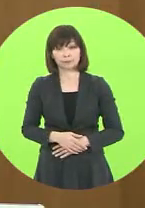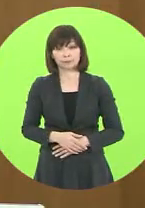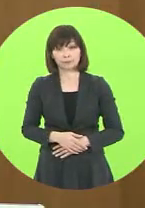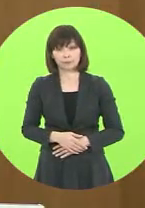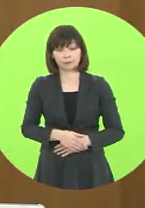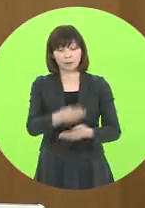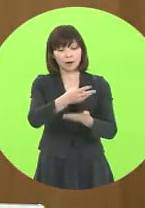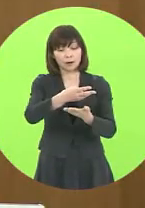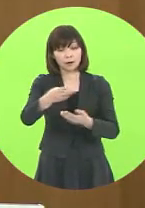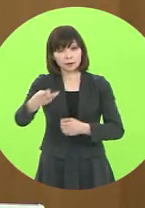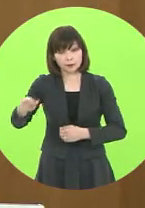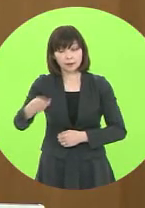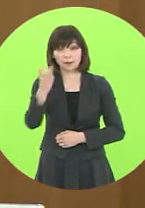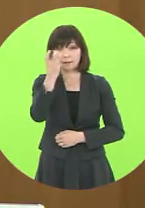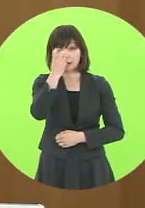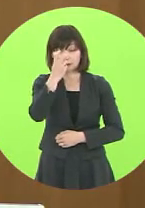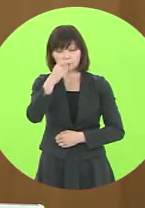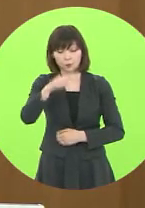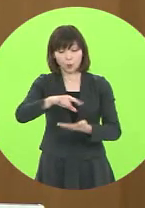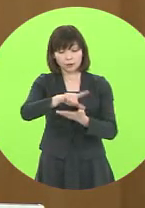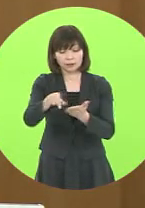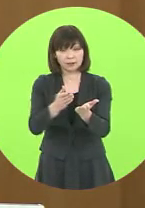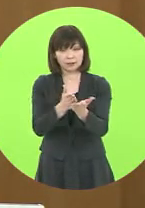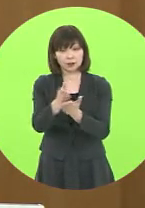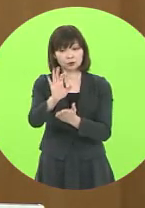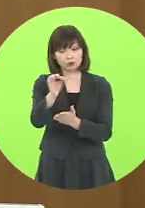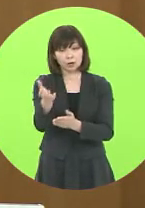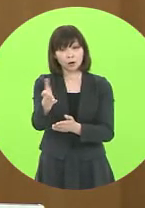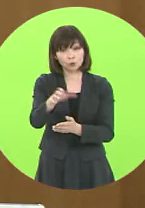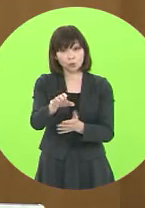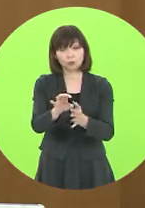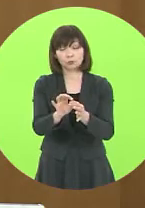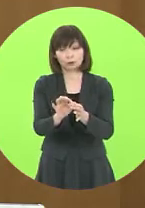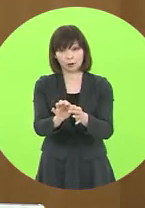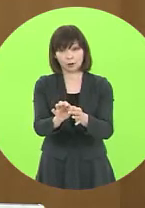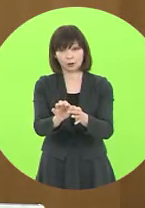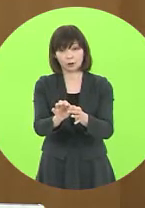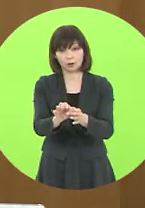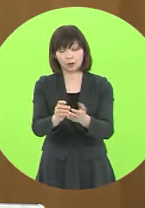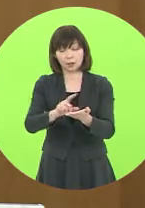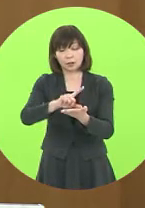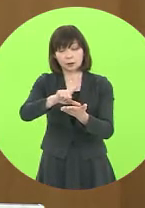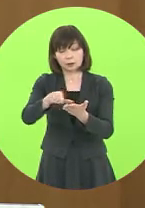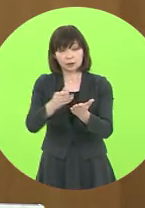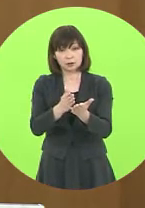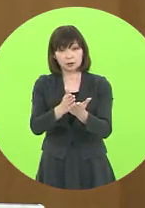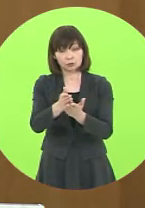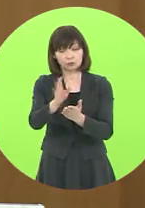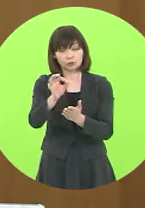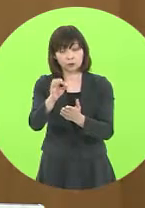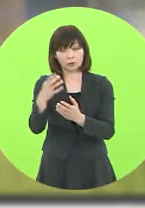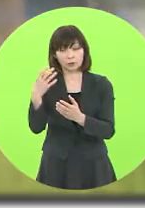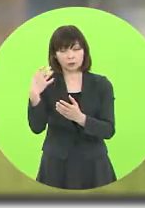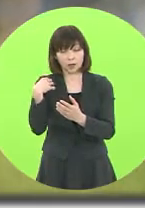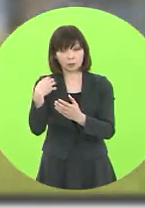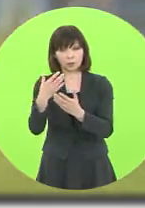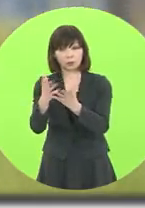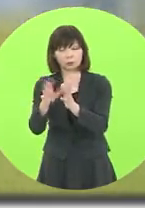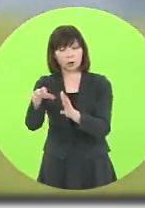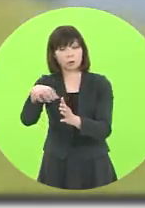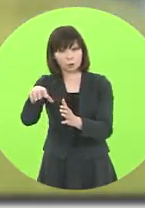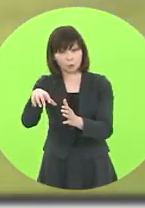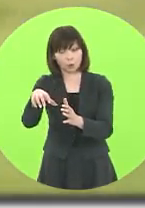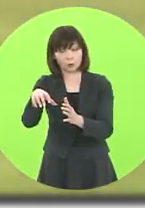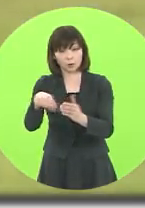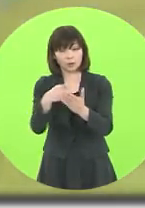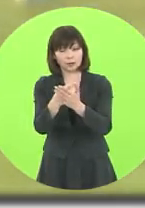河川管理における地域通貨の導入につきましては、地域通貨制度創設の主体やその参加者、現在の取り組み